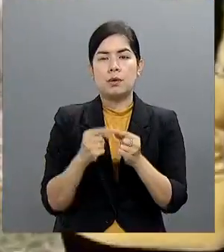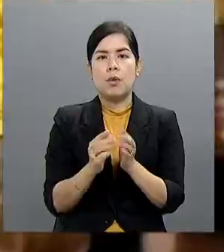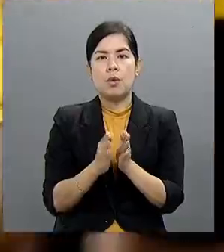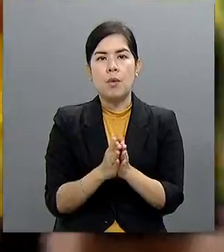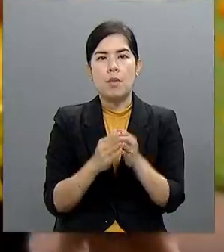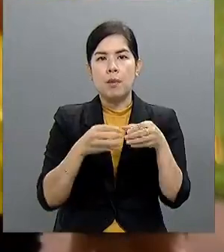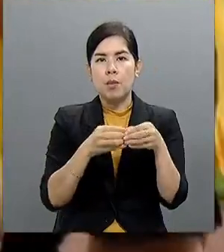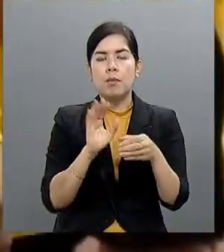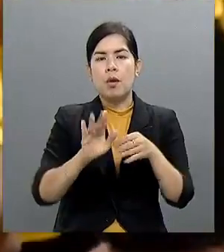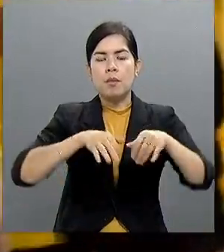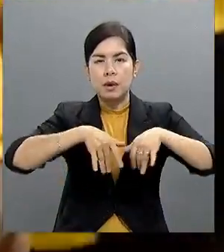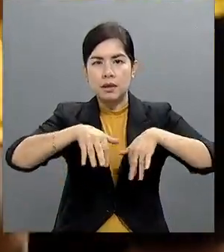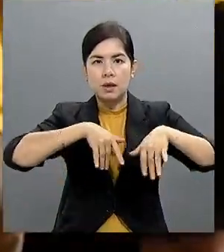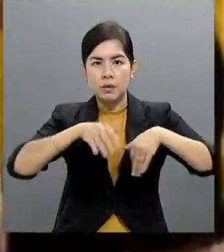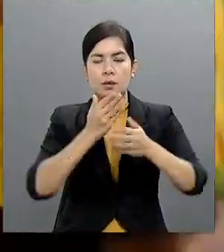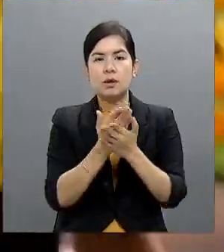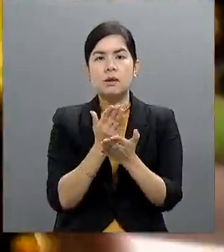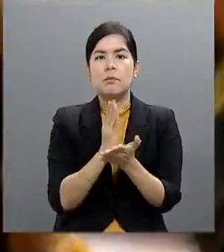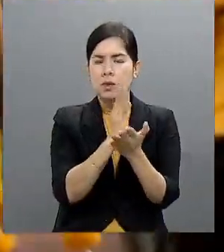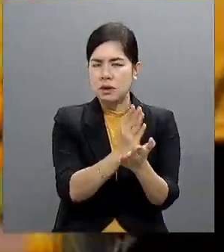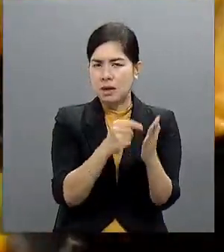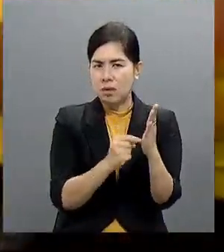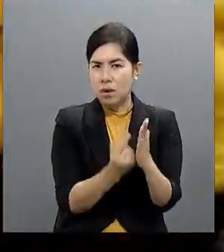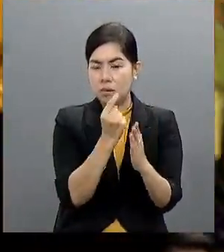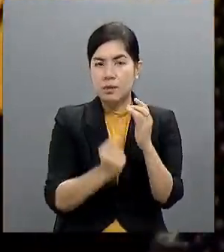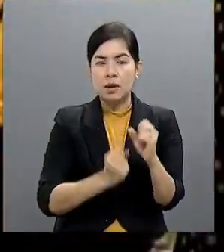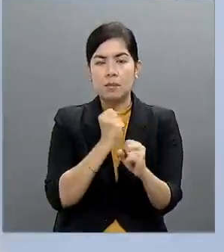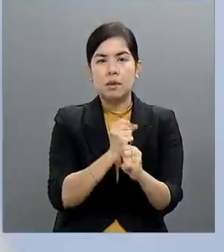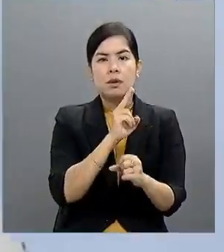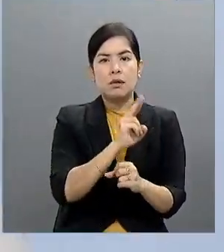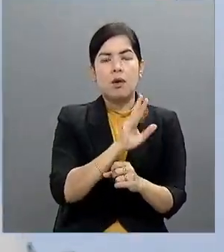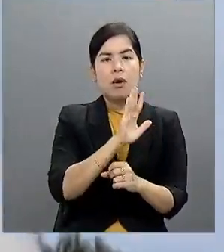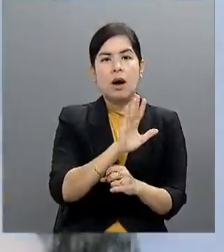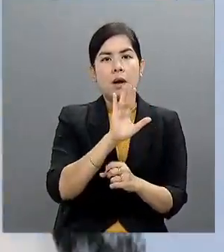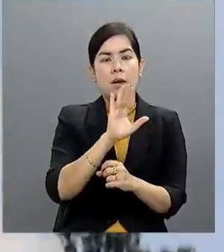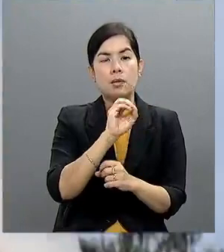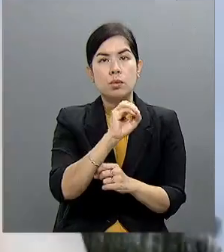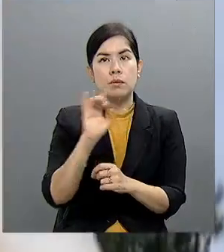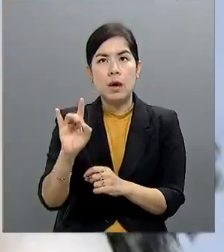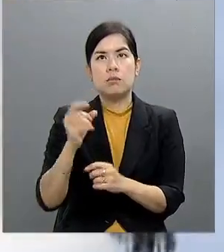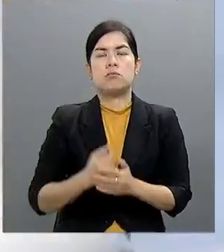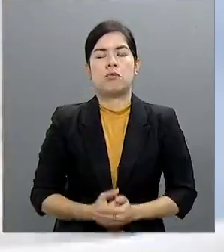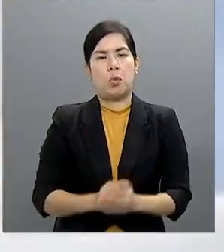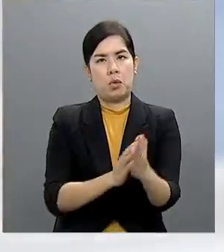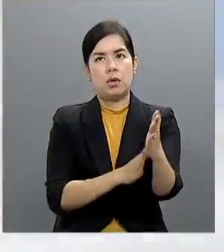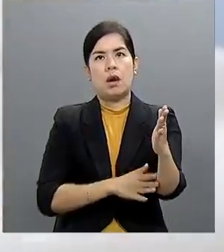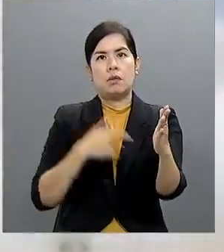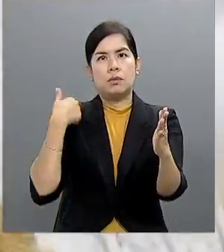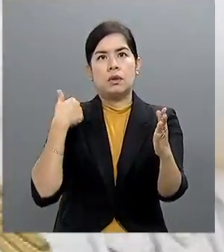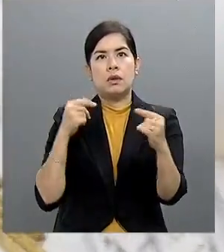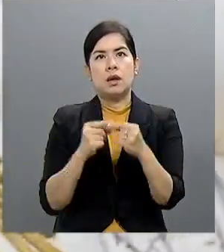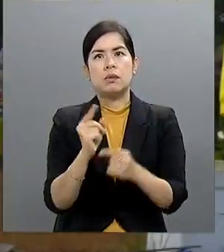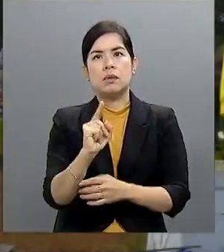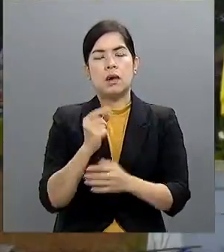บริจาคเงินก่อสร้างกันมาตั้งแต่ปี2508นู่นแล้วอะค่ะและต่อมาเมื่อวันที่9มกราค